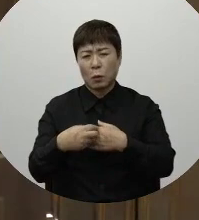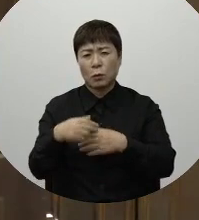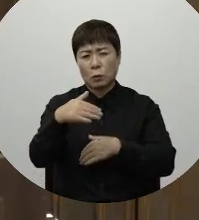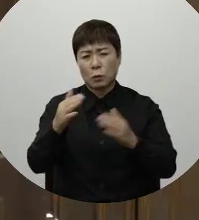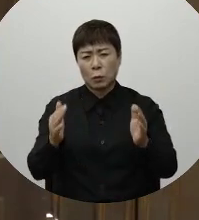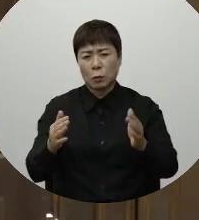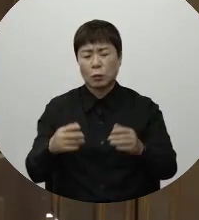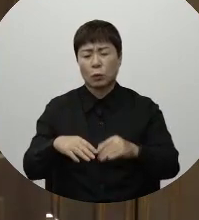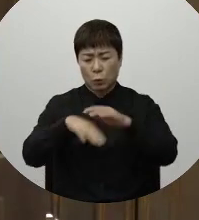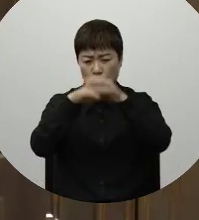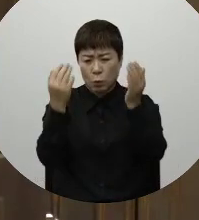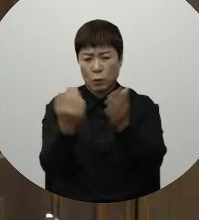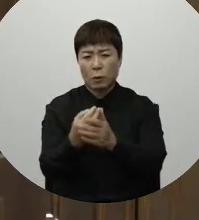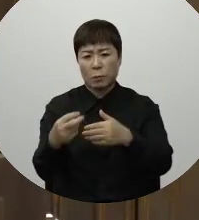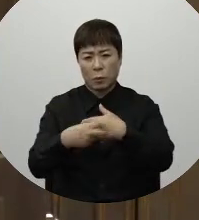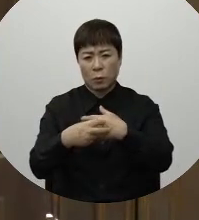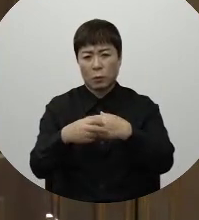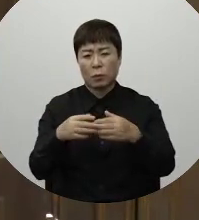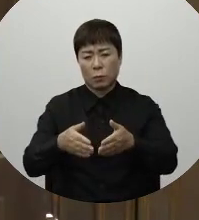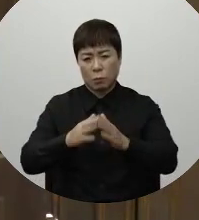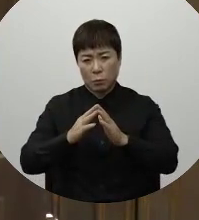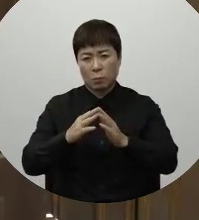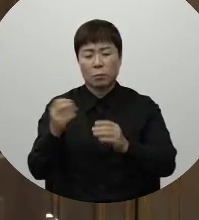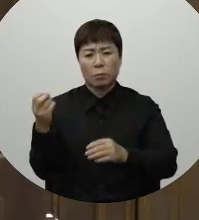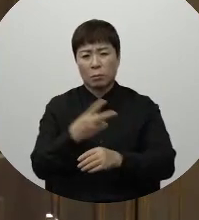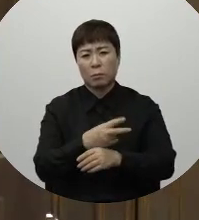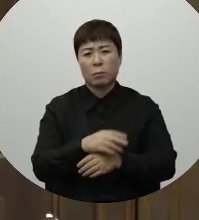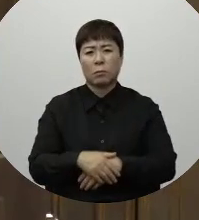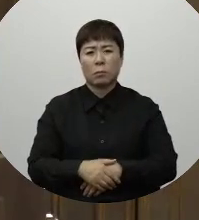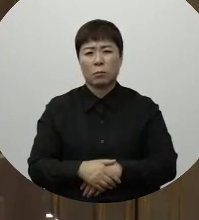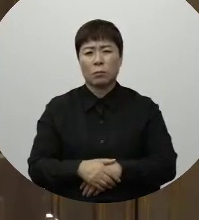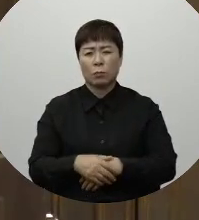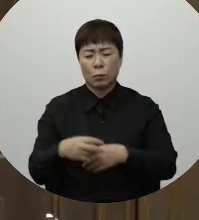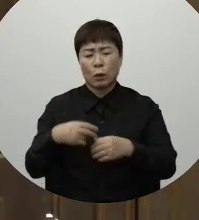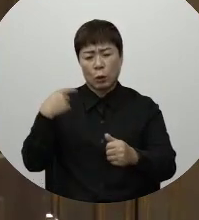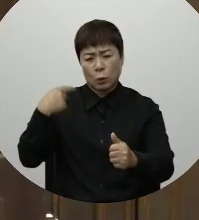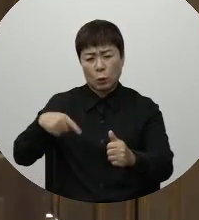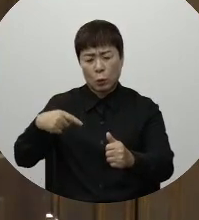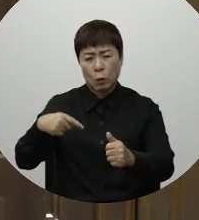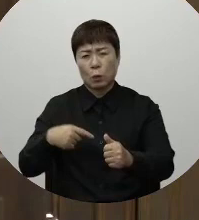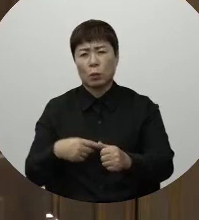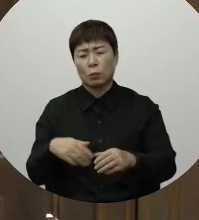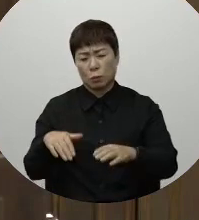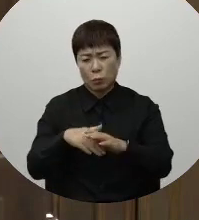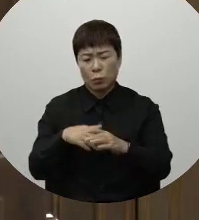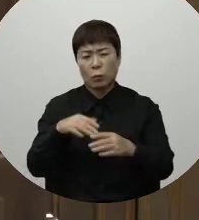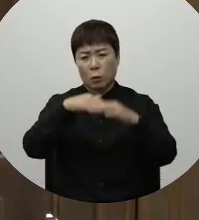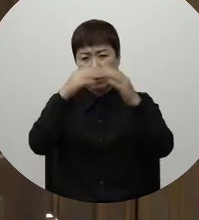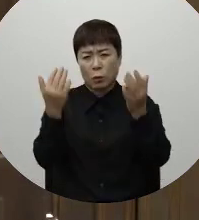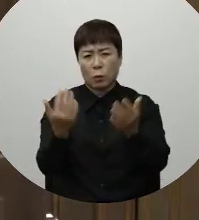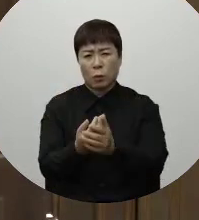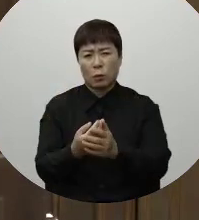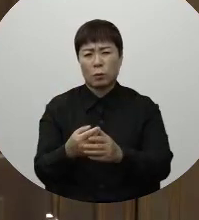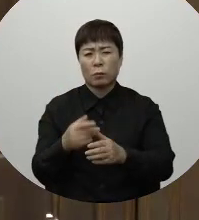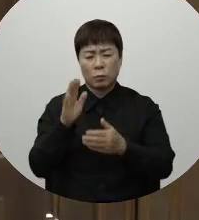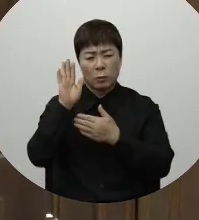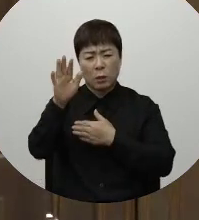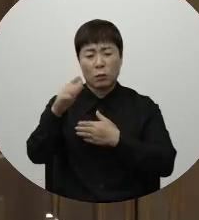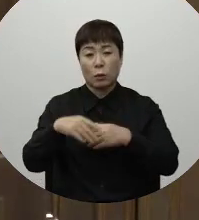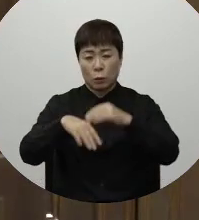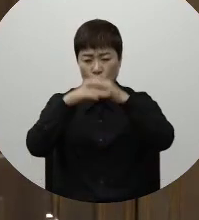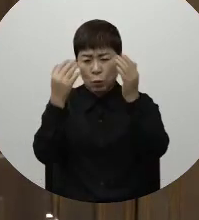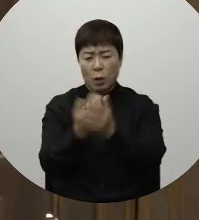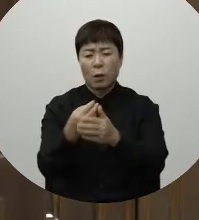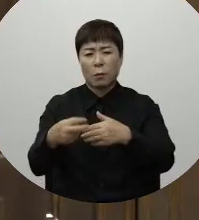상급 종합병원 유치와 더불어 대학의 교육, 연구 및 의료 기능을 수반한 미래형 상급 종합병원